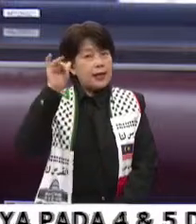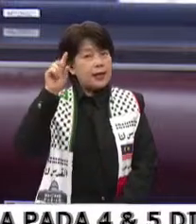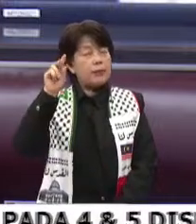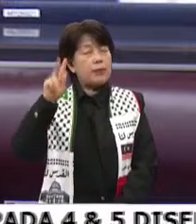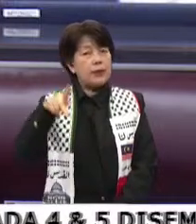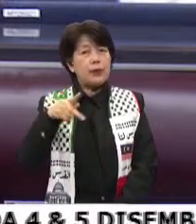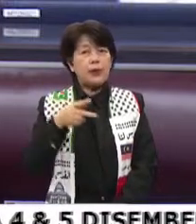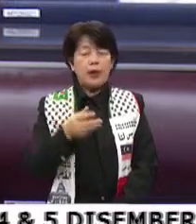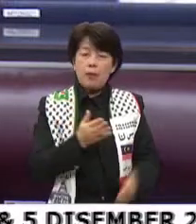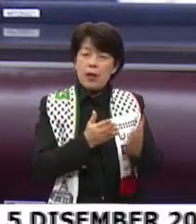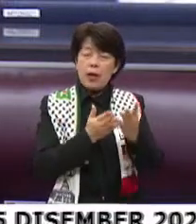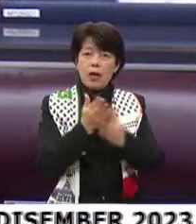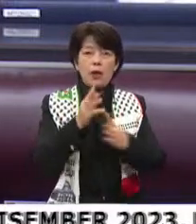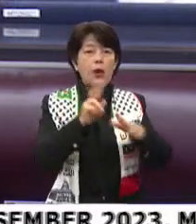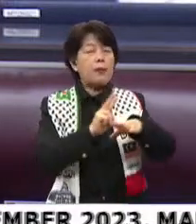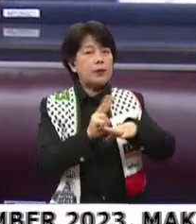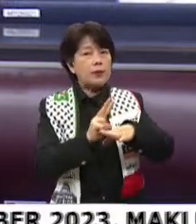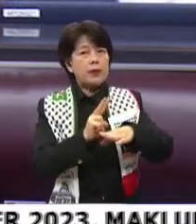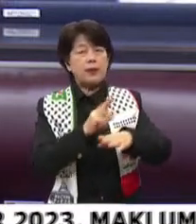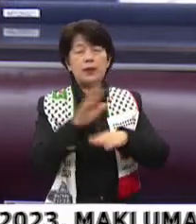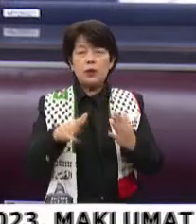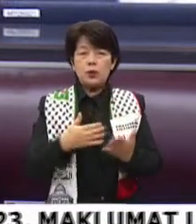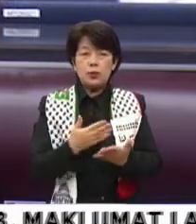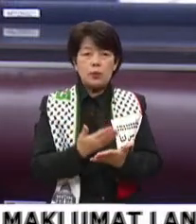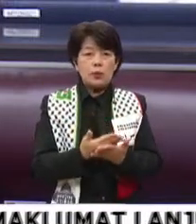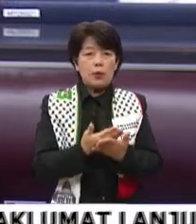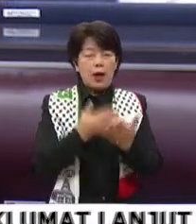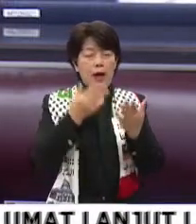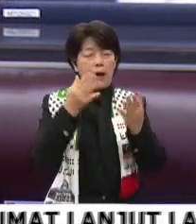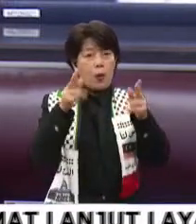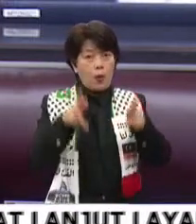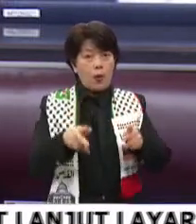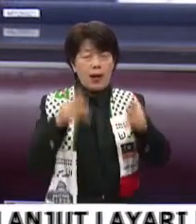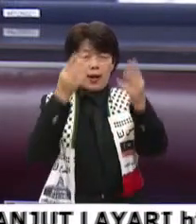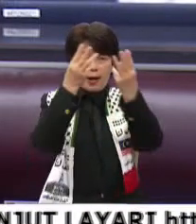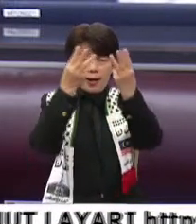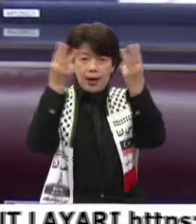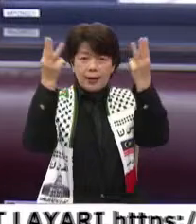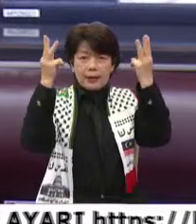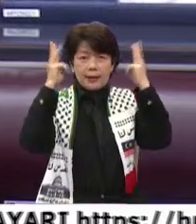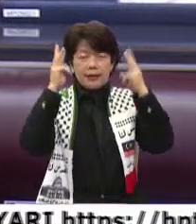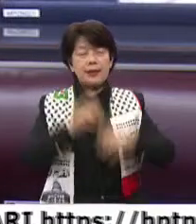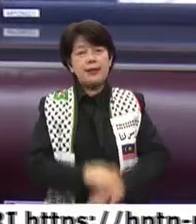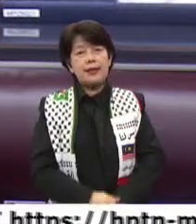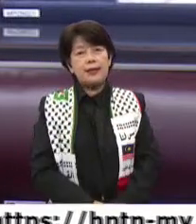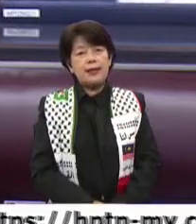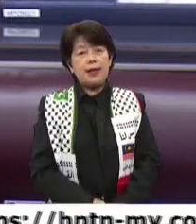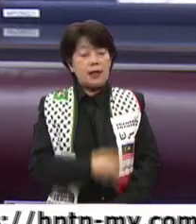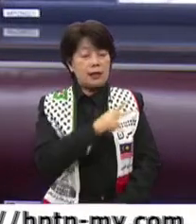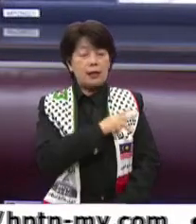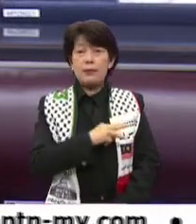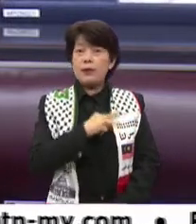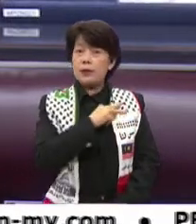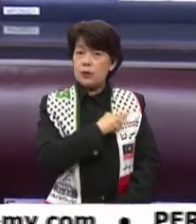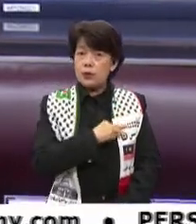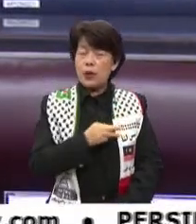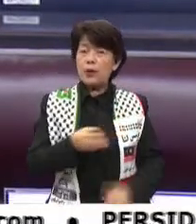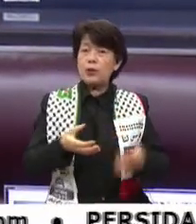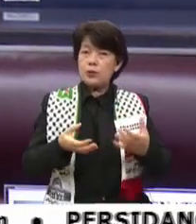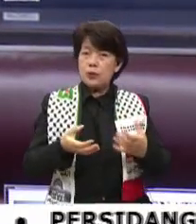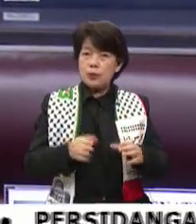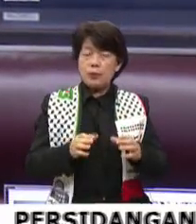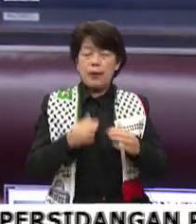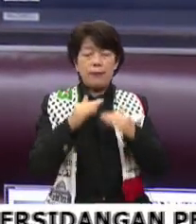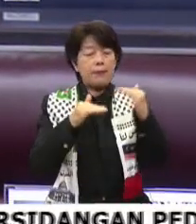melalui koperasi-koperasi orang asli Kementerian sudah pun Cuba untuk